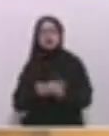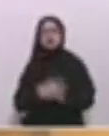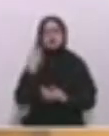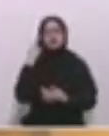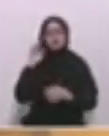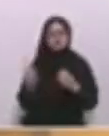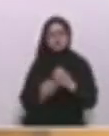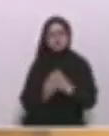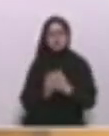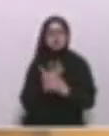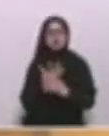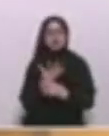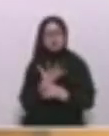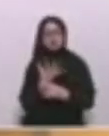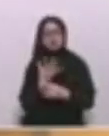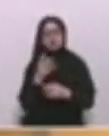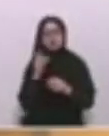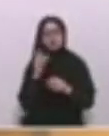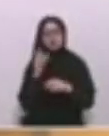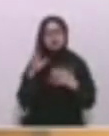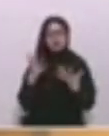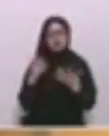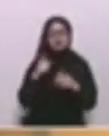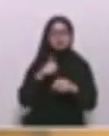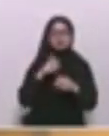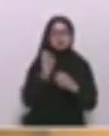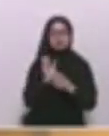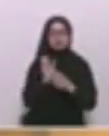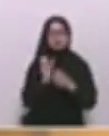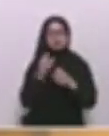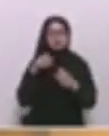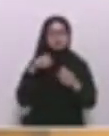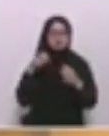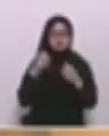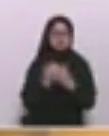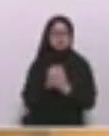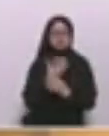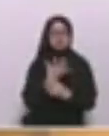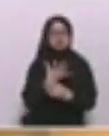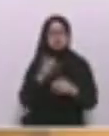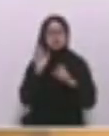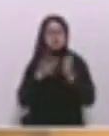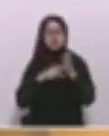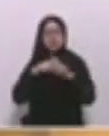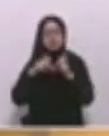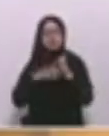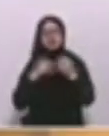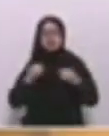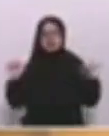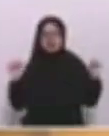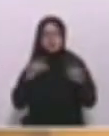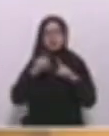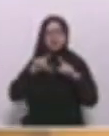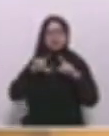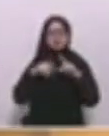pertumbuhan UMKM itu sendiri tetap tumbuh jadi yang akan dibebaskan pajaknya itu adalah